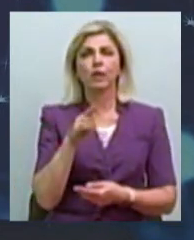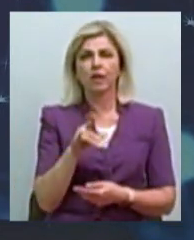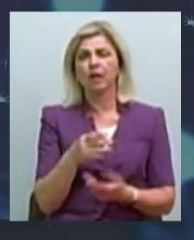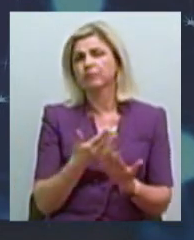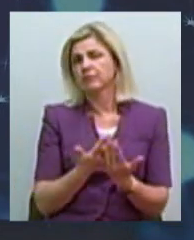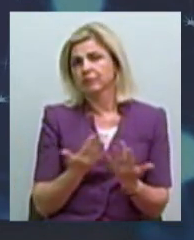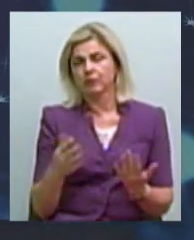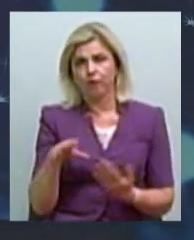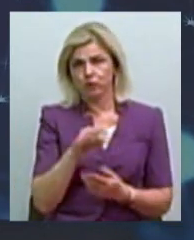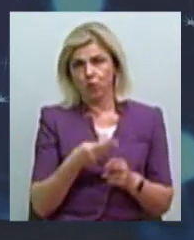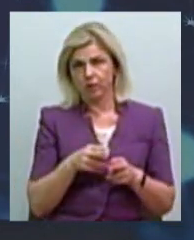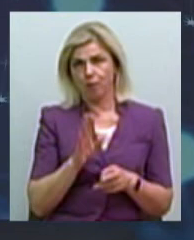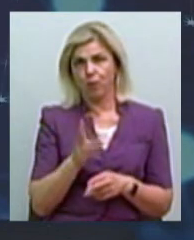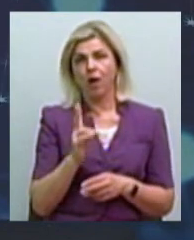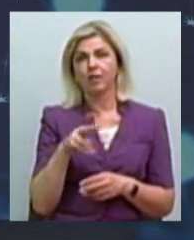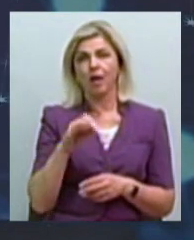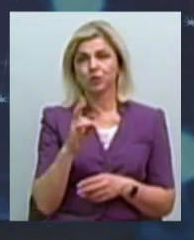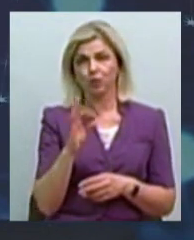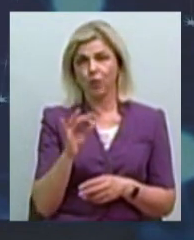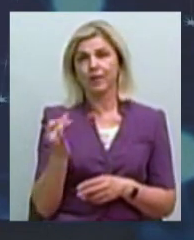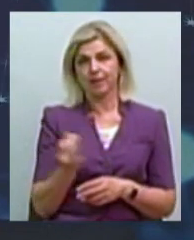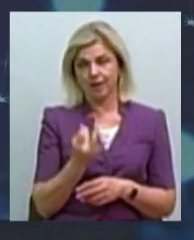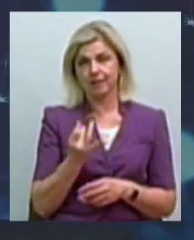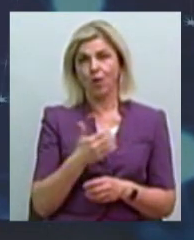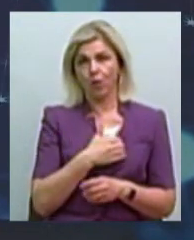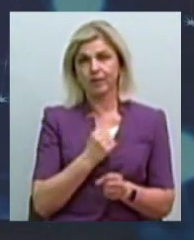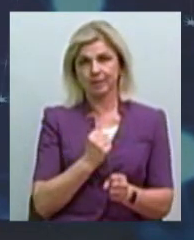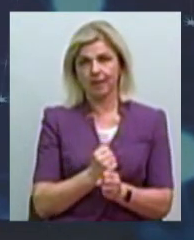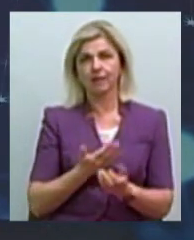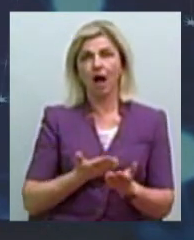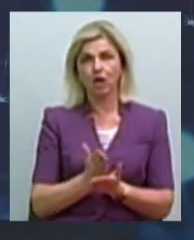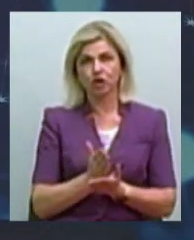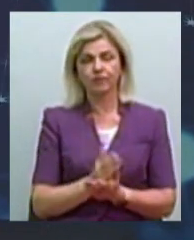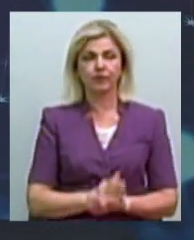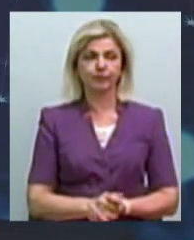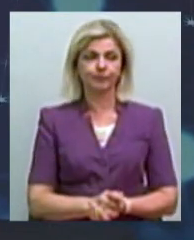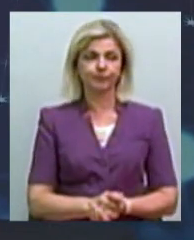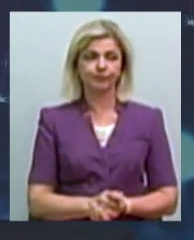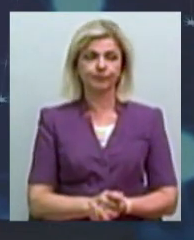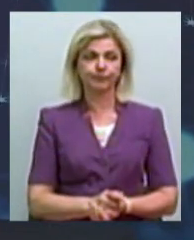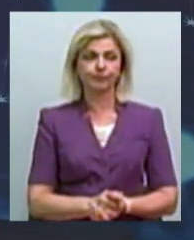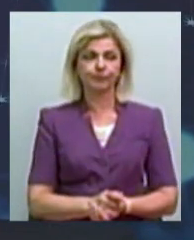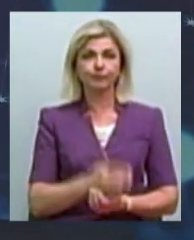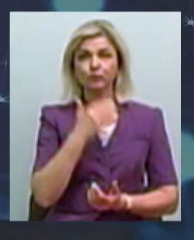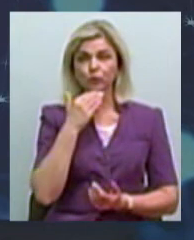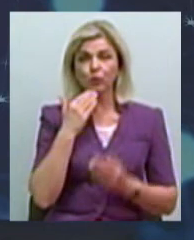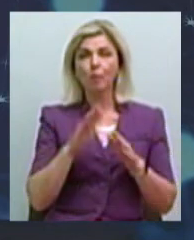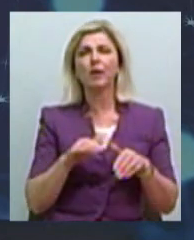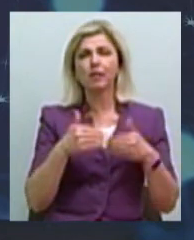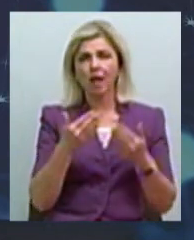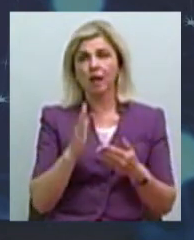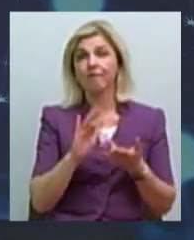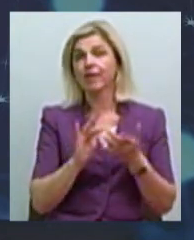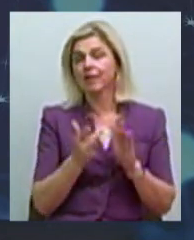не будет. И это будет классно и интересно, то есть мы просто хотим еще и сделать это качественно. А сколько интересных вариантов предлагали в соцсетях нам,